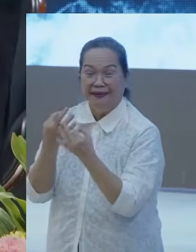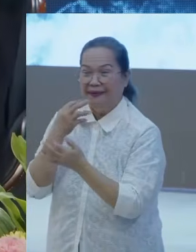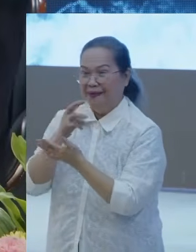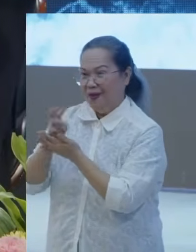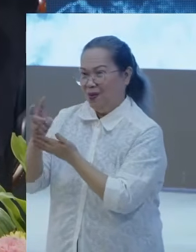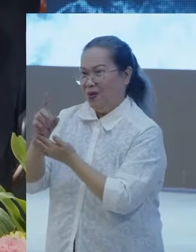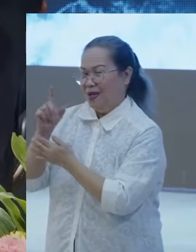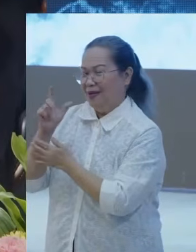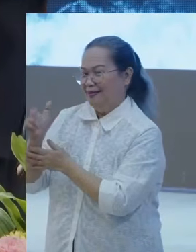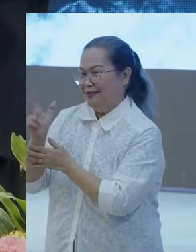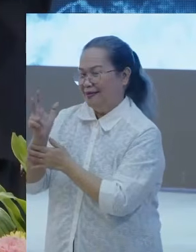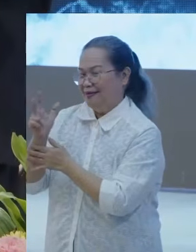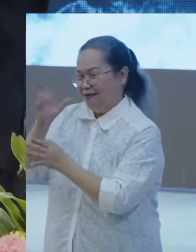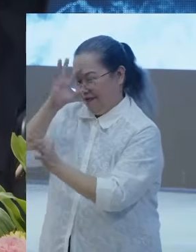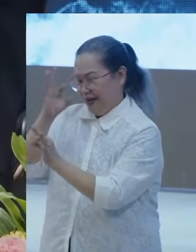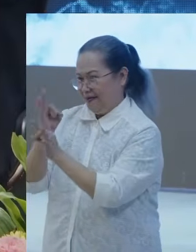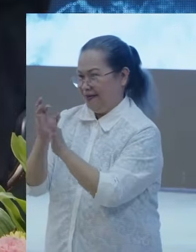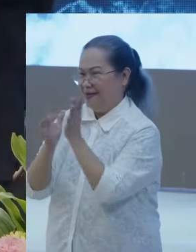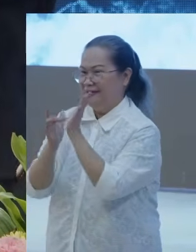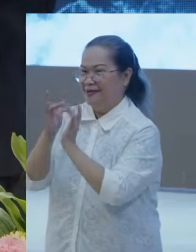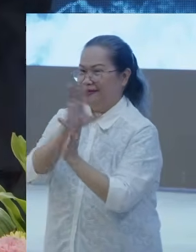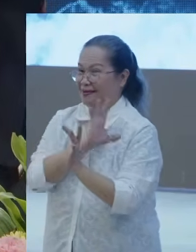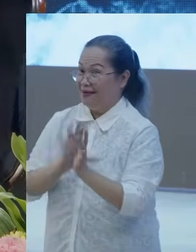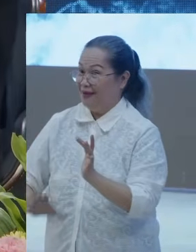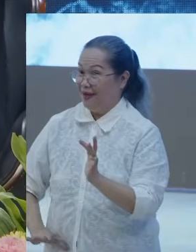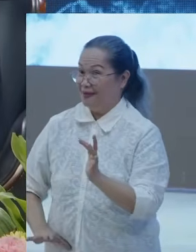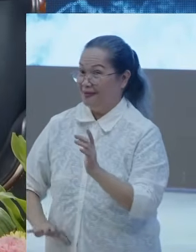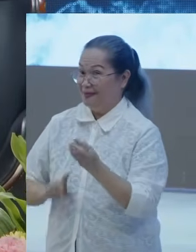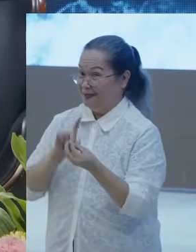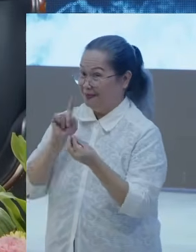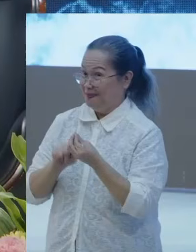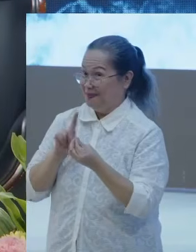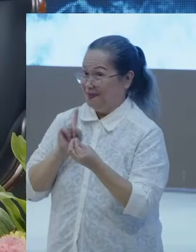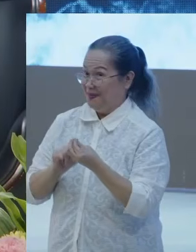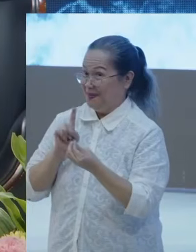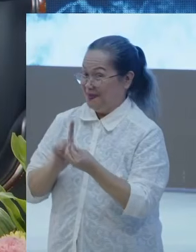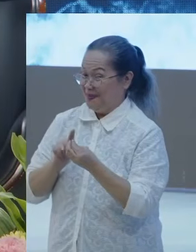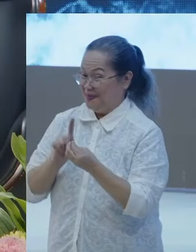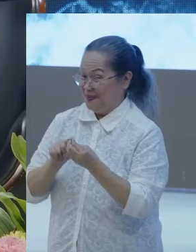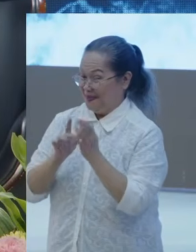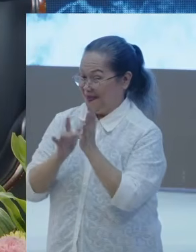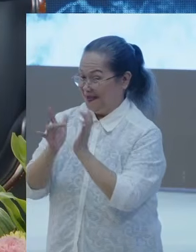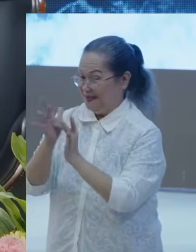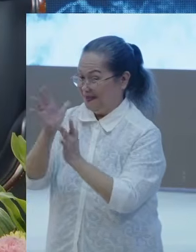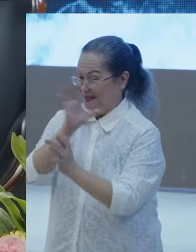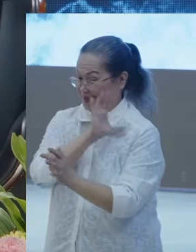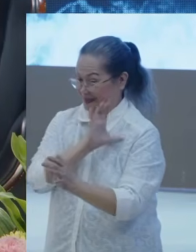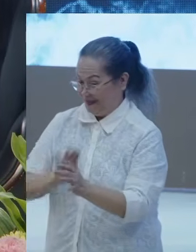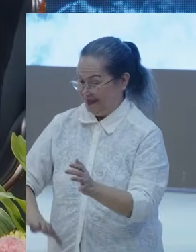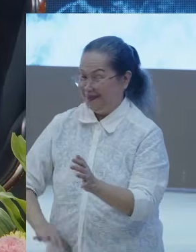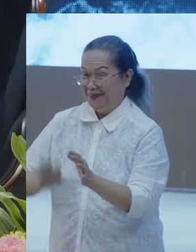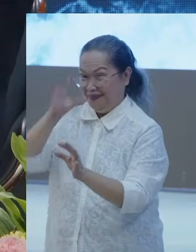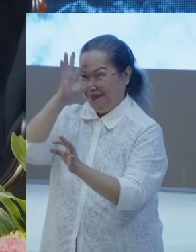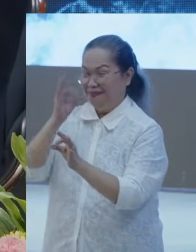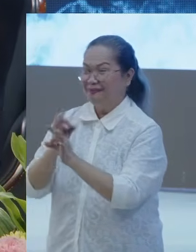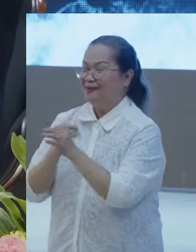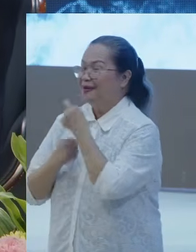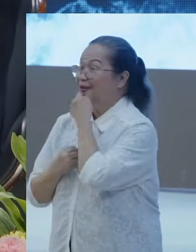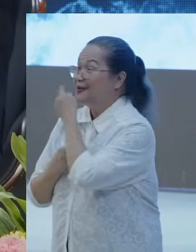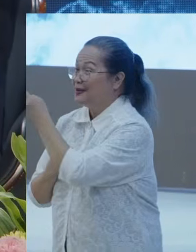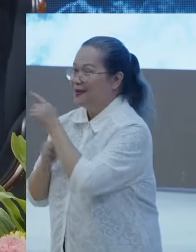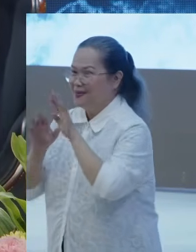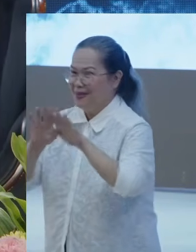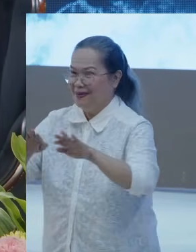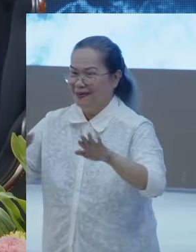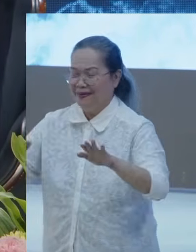30, faith in Jesus Christ, ang aming topic kanina. At sabi ko nga sa mga anak ko, na ang faith sa